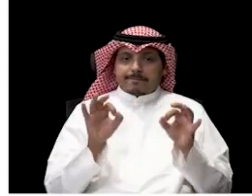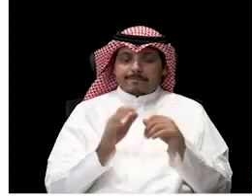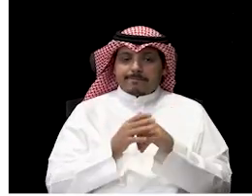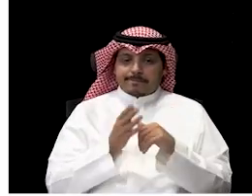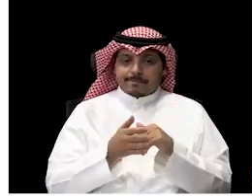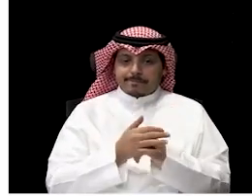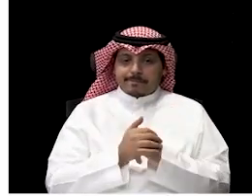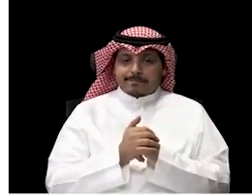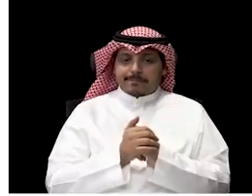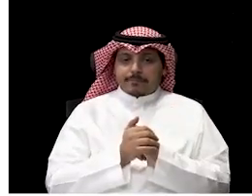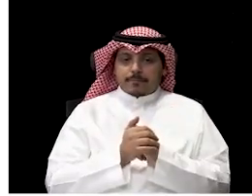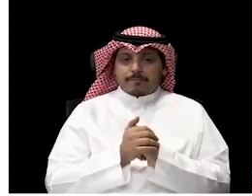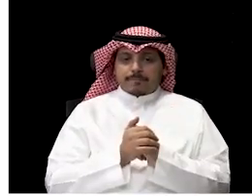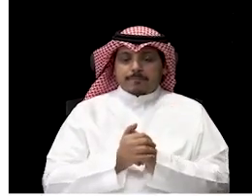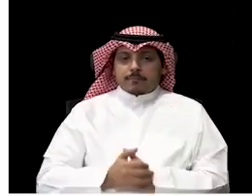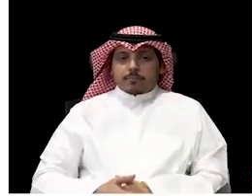لمهنتنا.